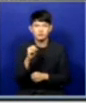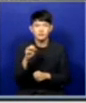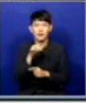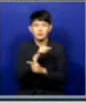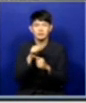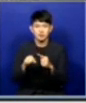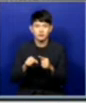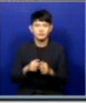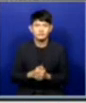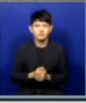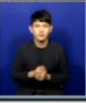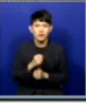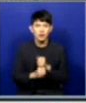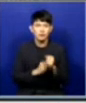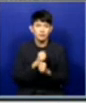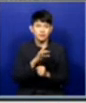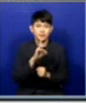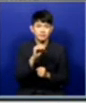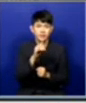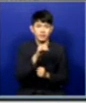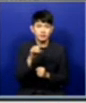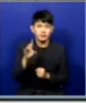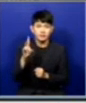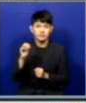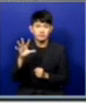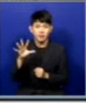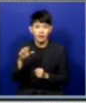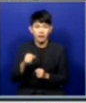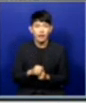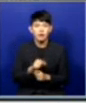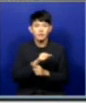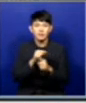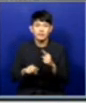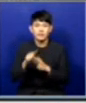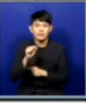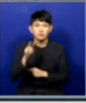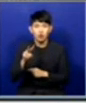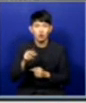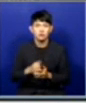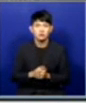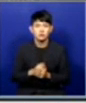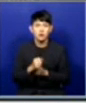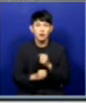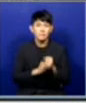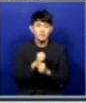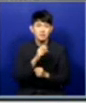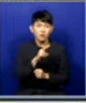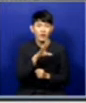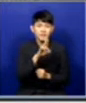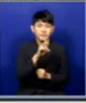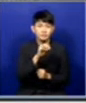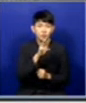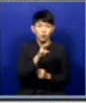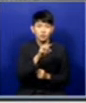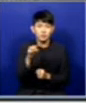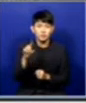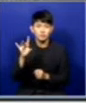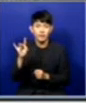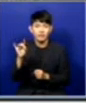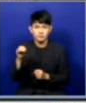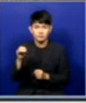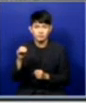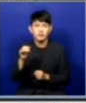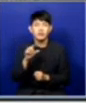ปี71ถึง75ร้อยละ22ปี2576ถึง80ร้อยละ